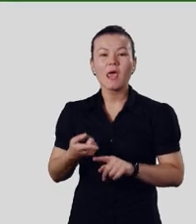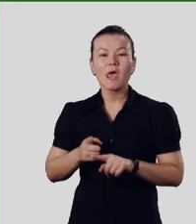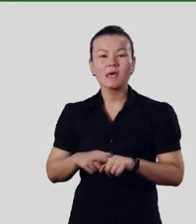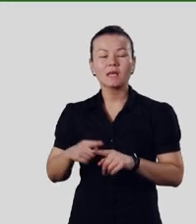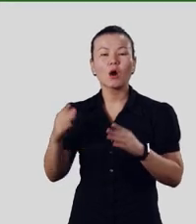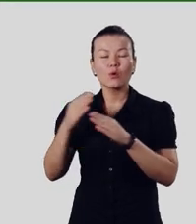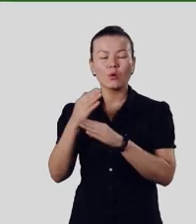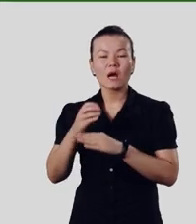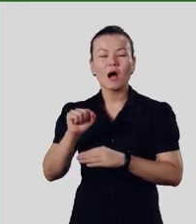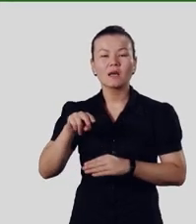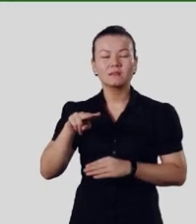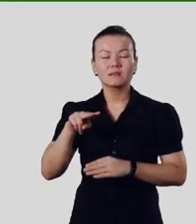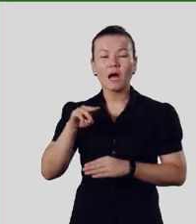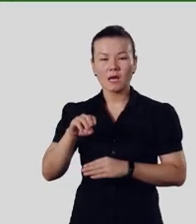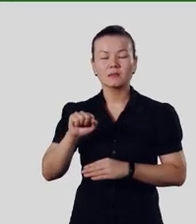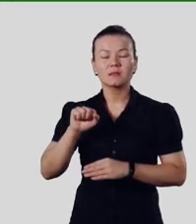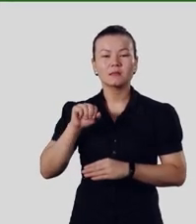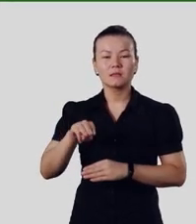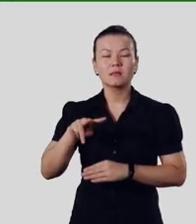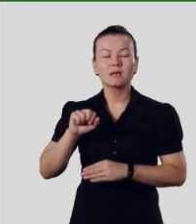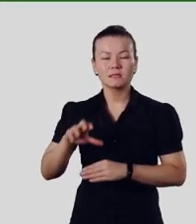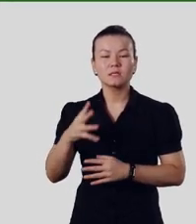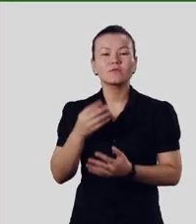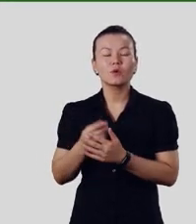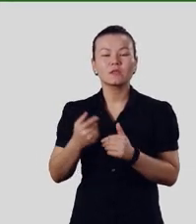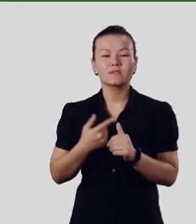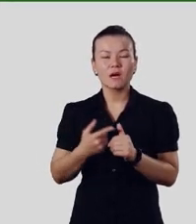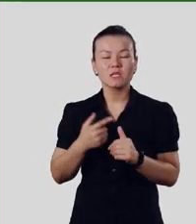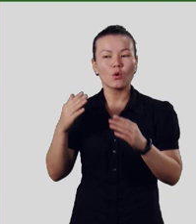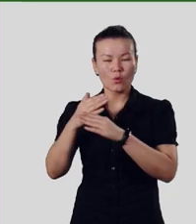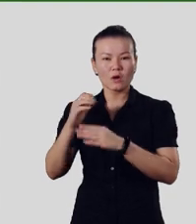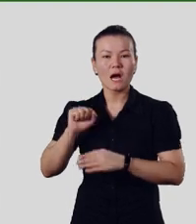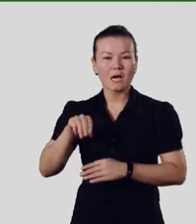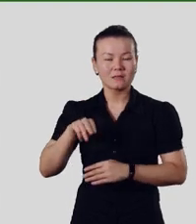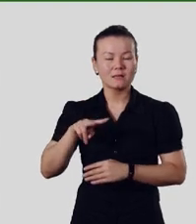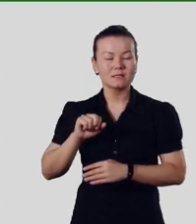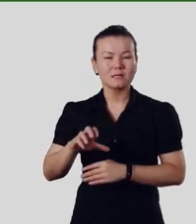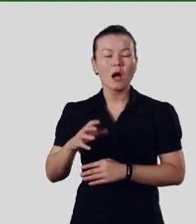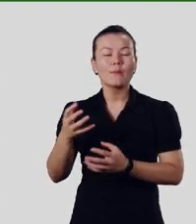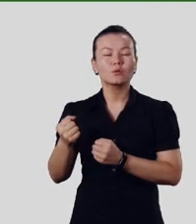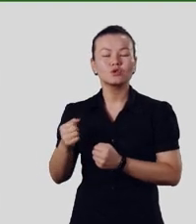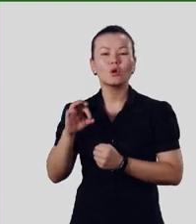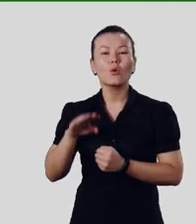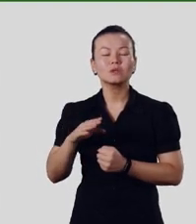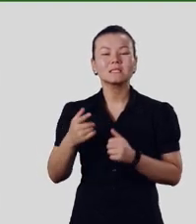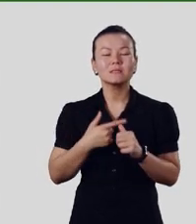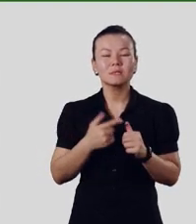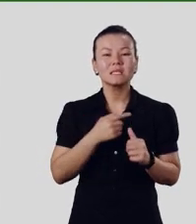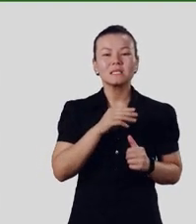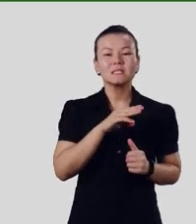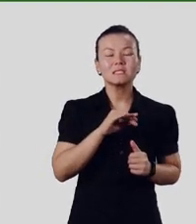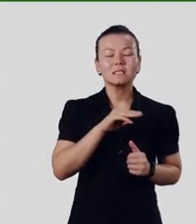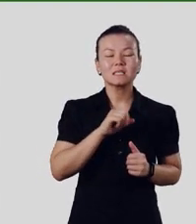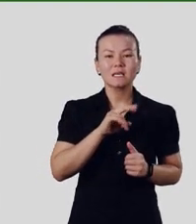Это горы Атлас. Свое название горы Атлас получили от имени